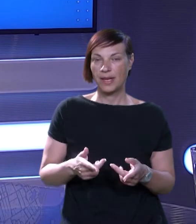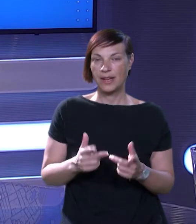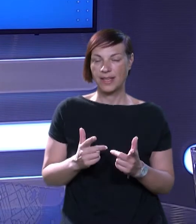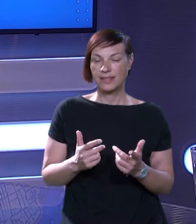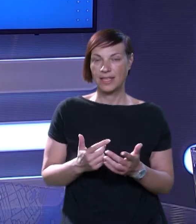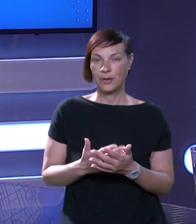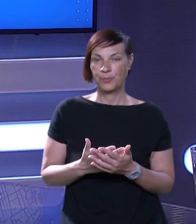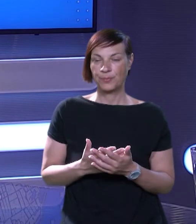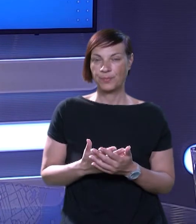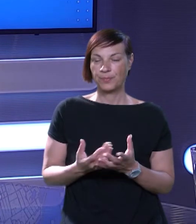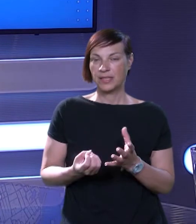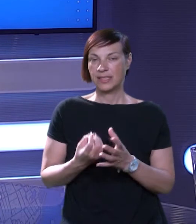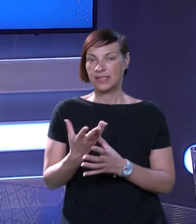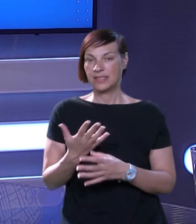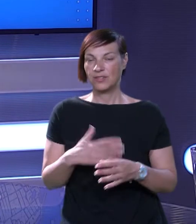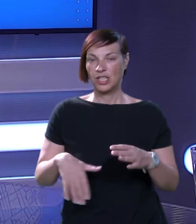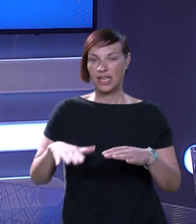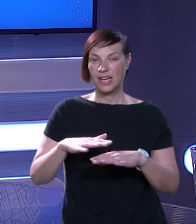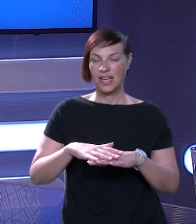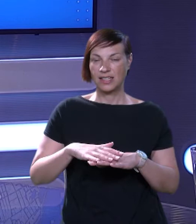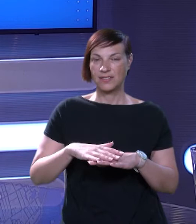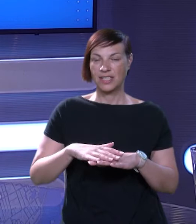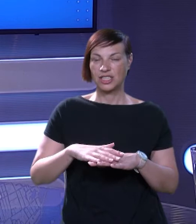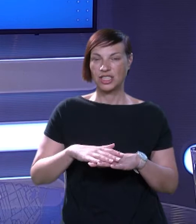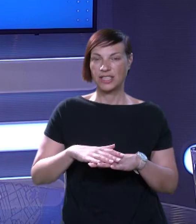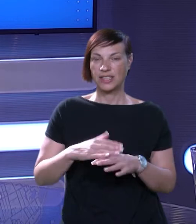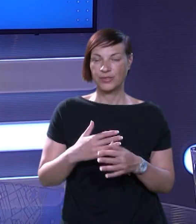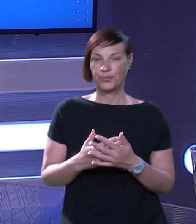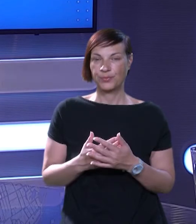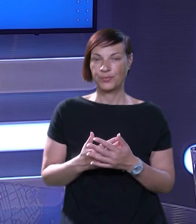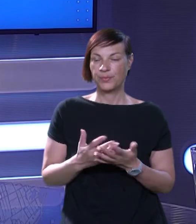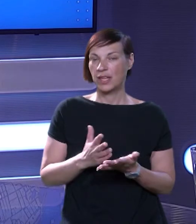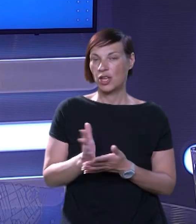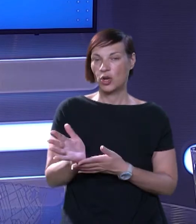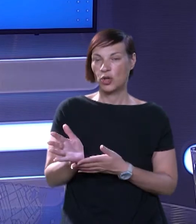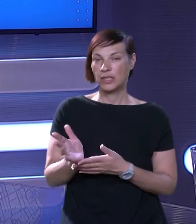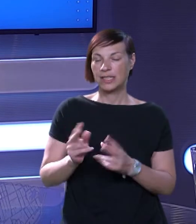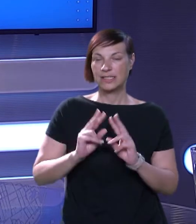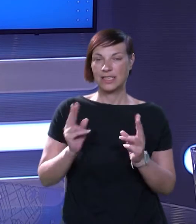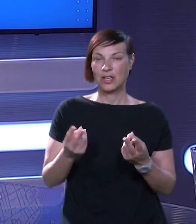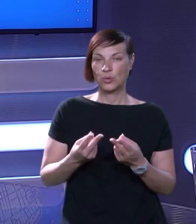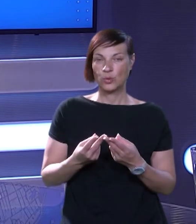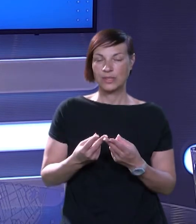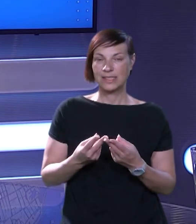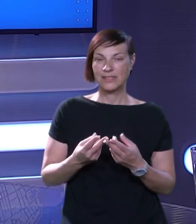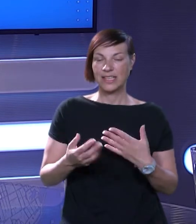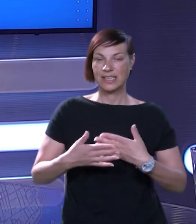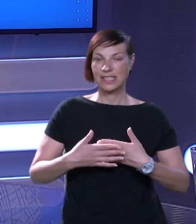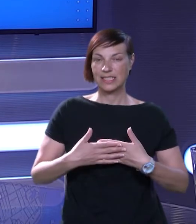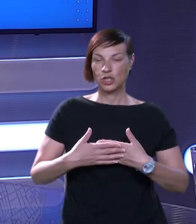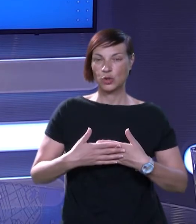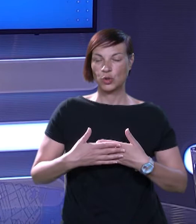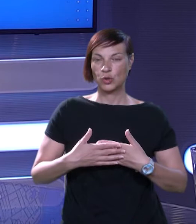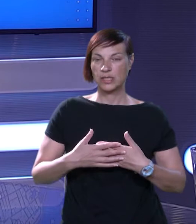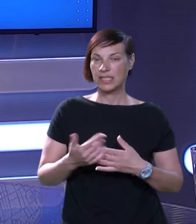rata izvor najvećeg kao odlaska u svijet i susret